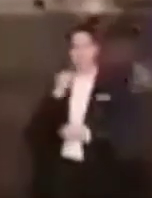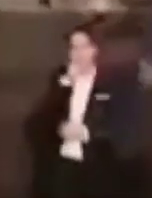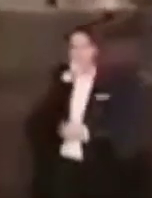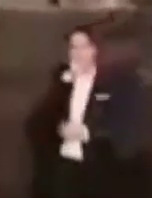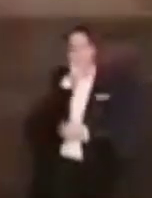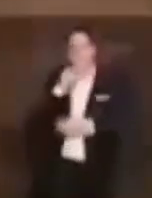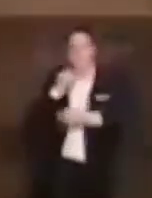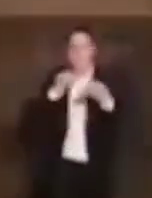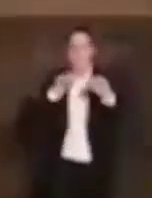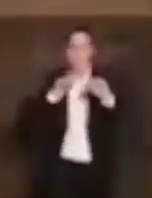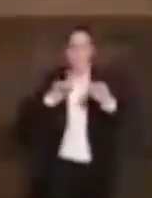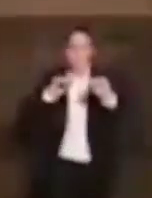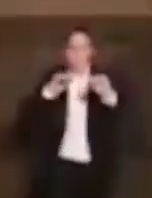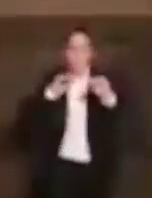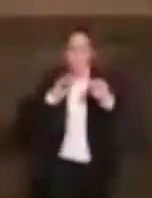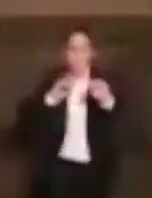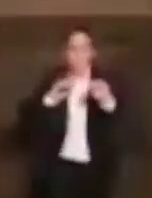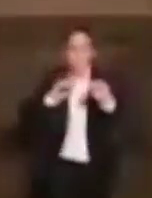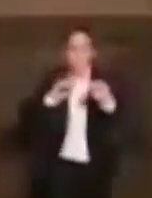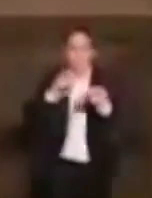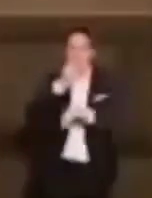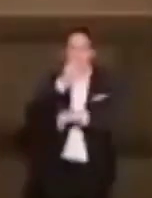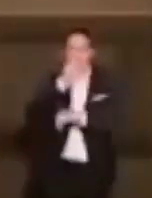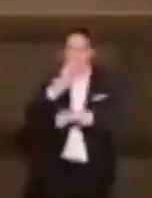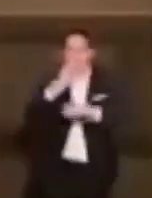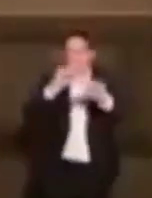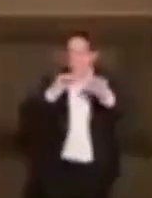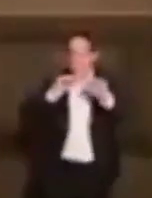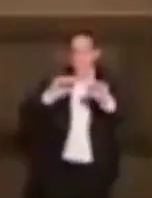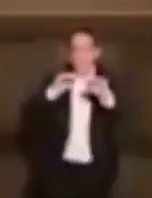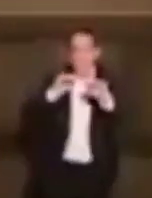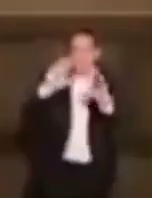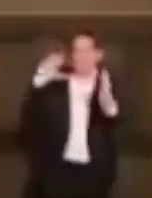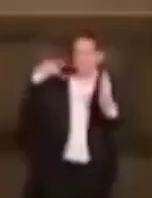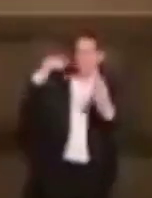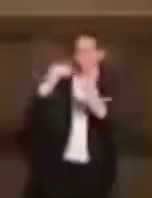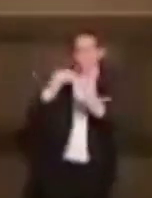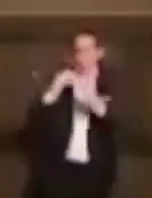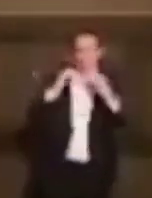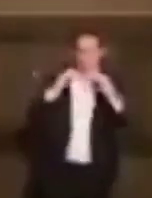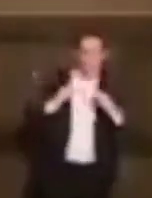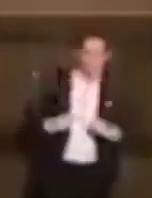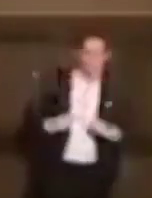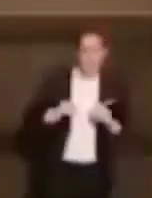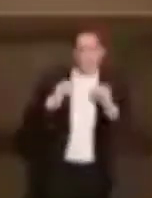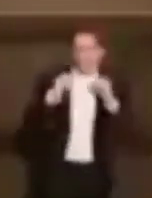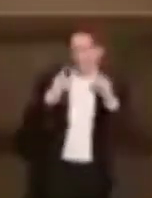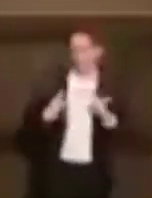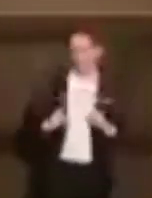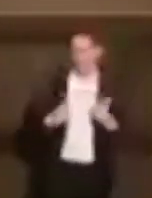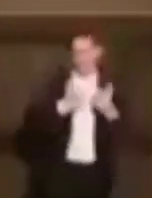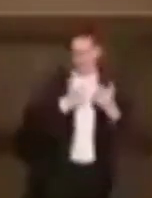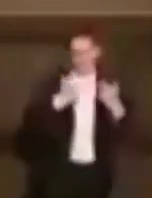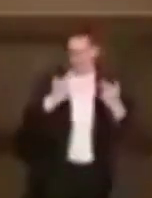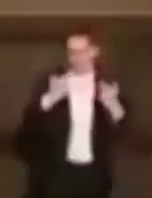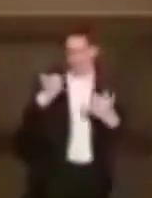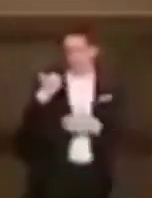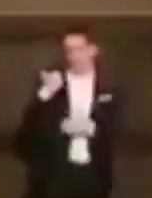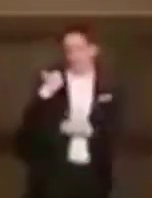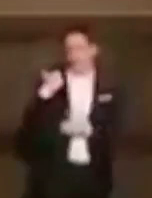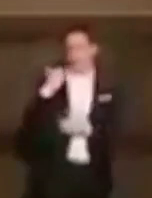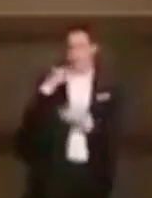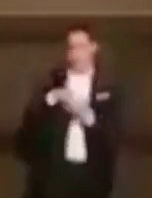این چه رفتار دوگانه ایست که دارید؟ شما به من می گویید به پیامبر شما توهین کرده ام.